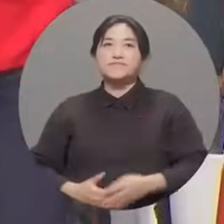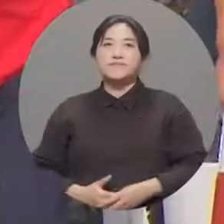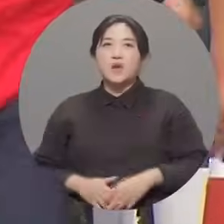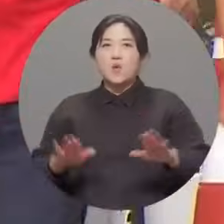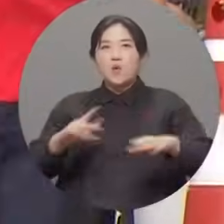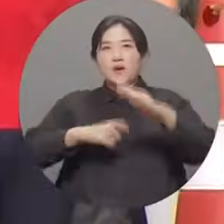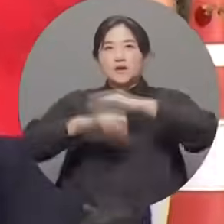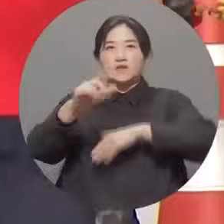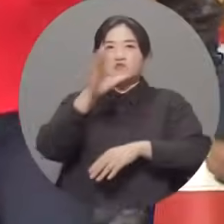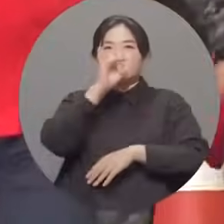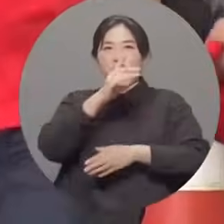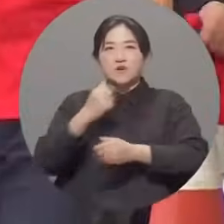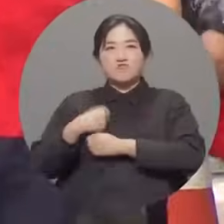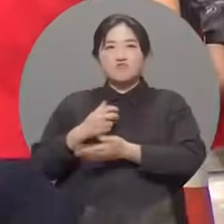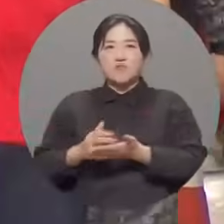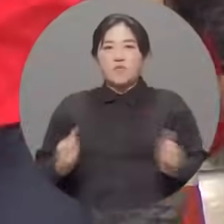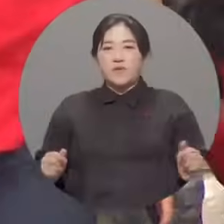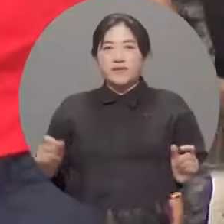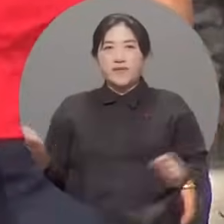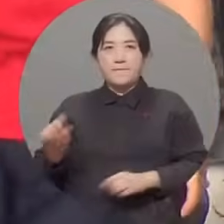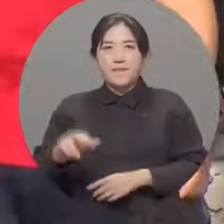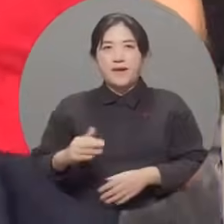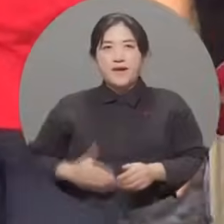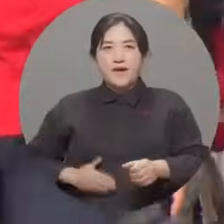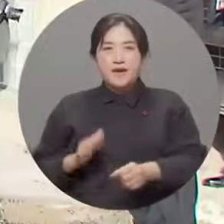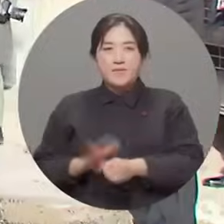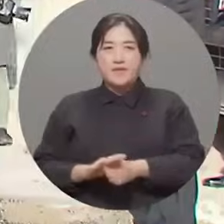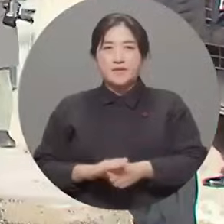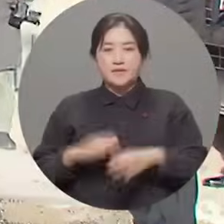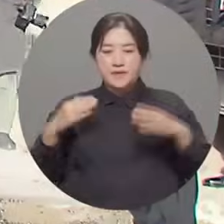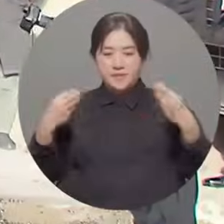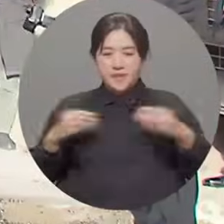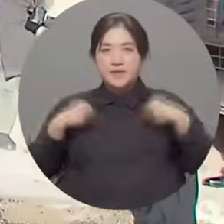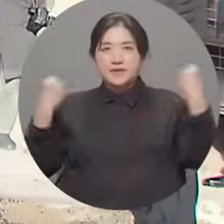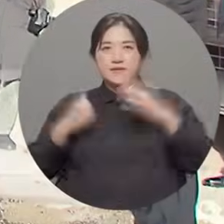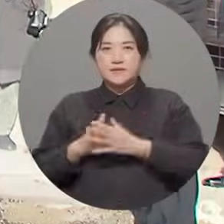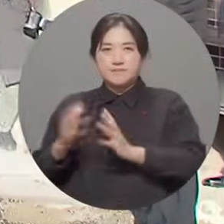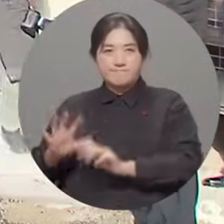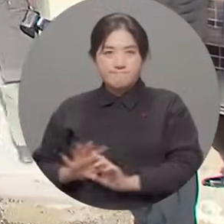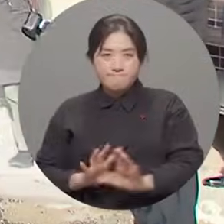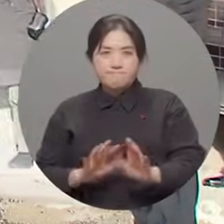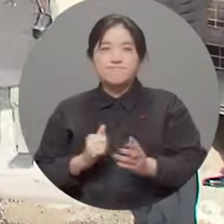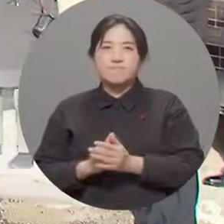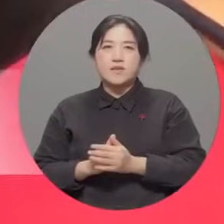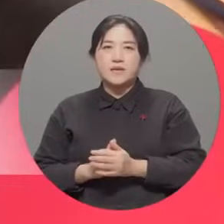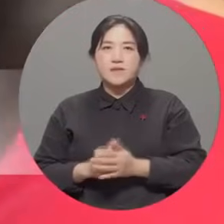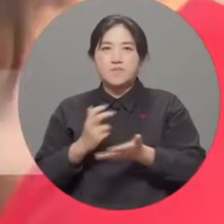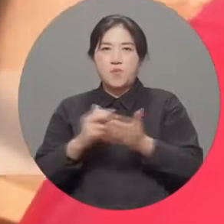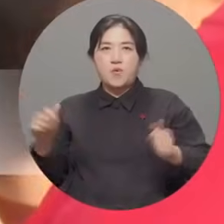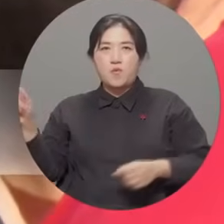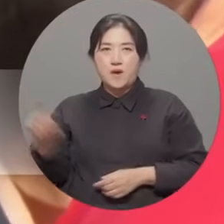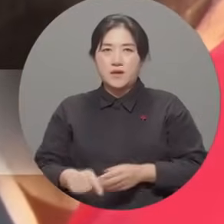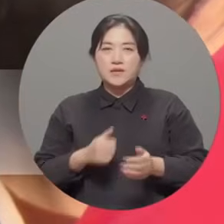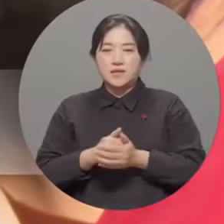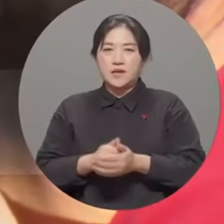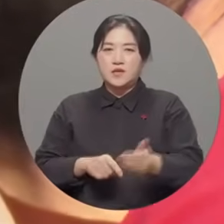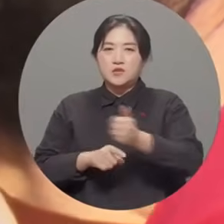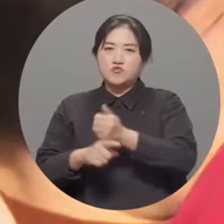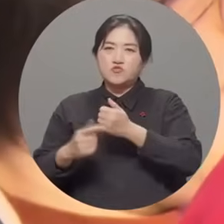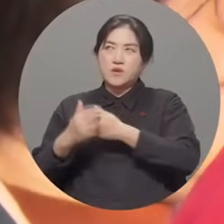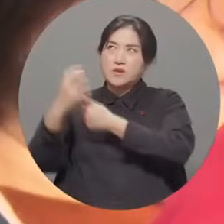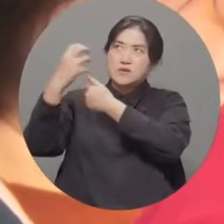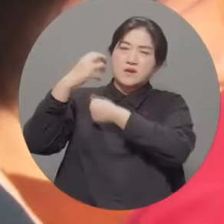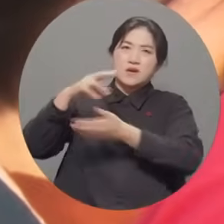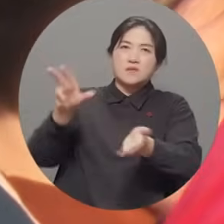오늘 오전 중앙군사법원 앞 해병대 예비역 전우들과 법원을 찾은 박정훈 대령은 수사 외압 의혹에 대한